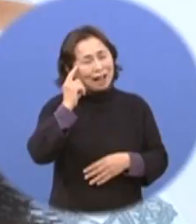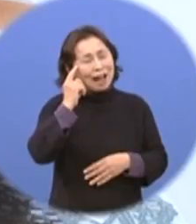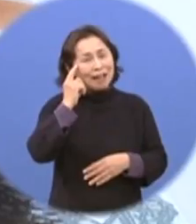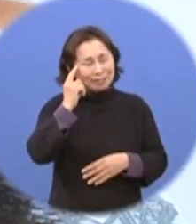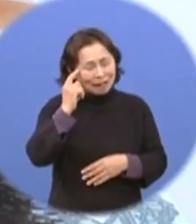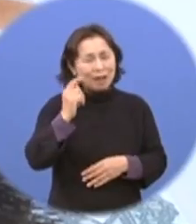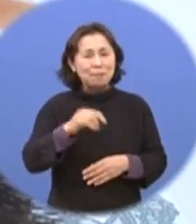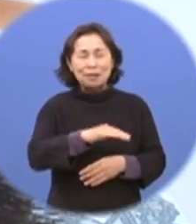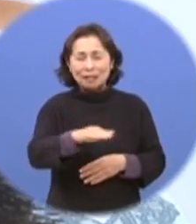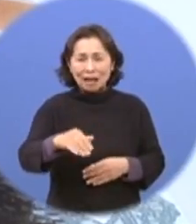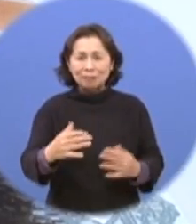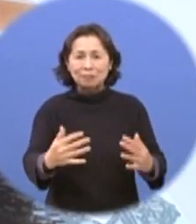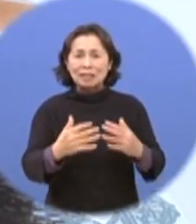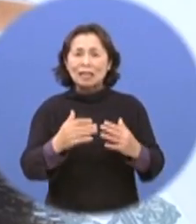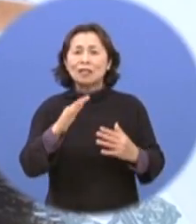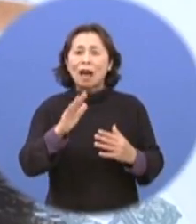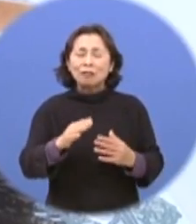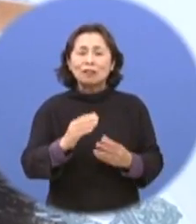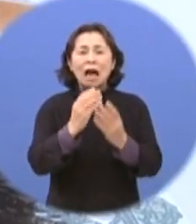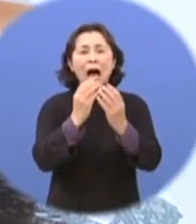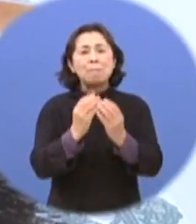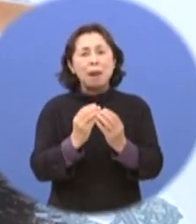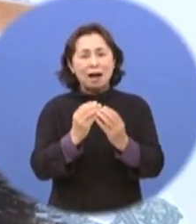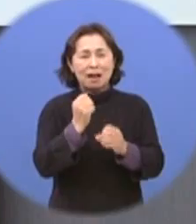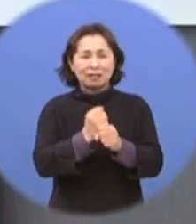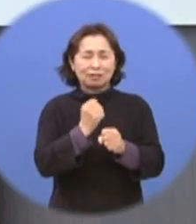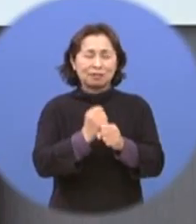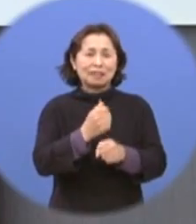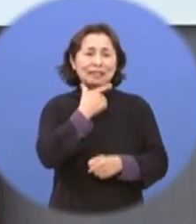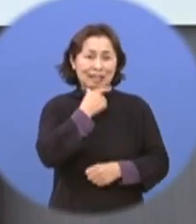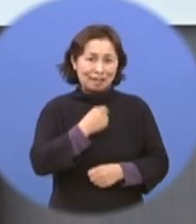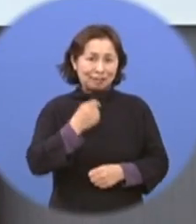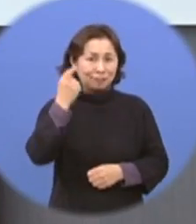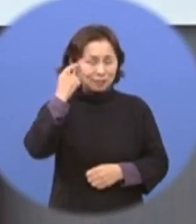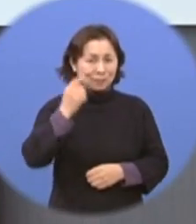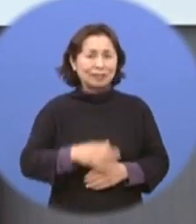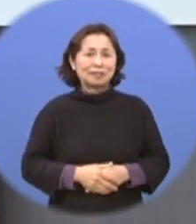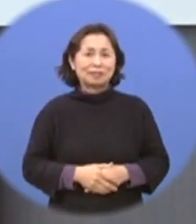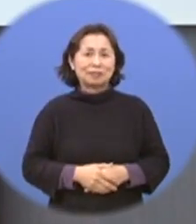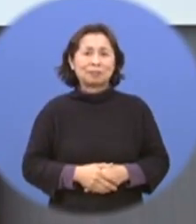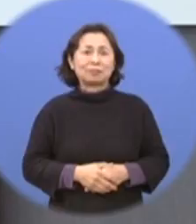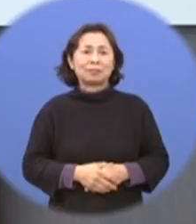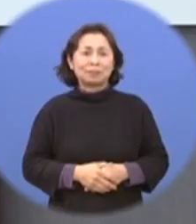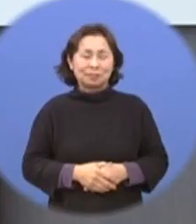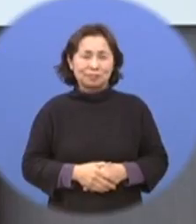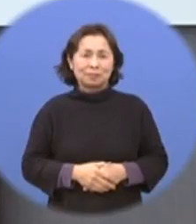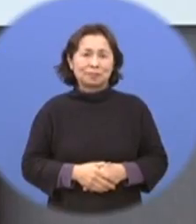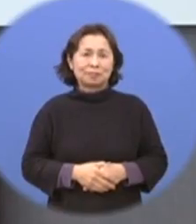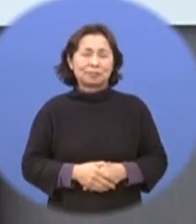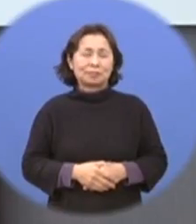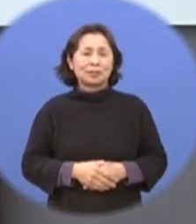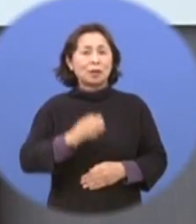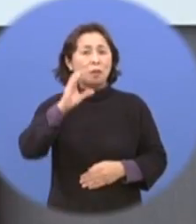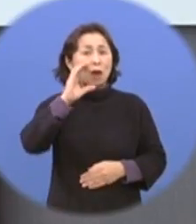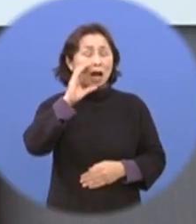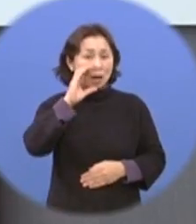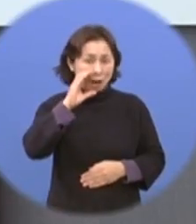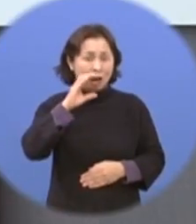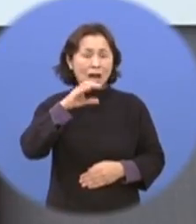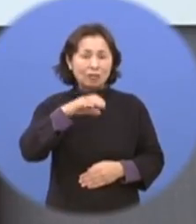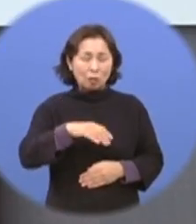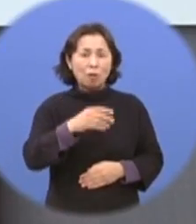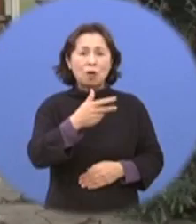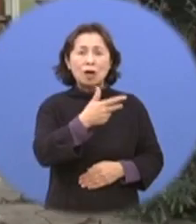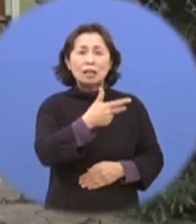ハンバーガーを作っていきたいなと思っております和歌山の gba 尿素はもっとお客様に伝えていければなと思っており